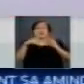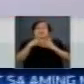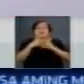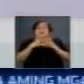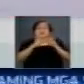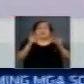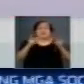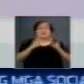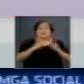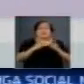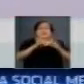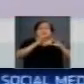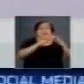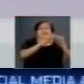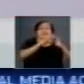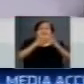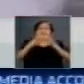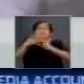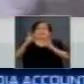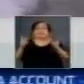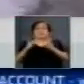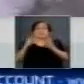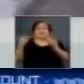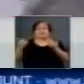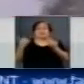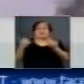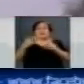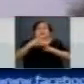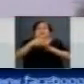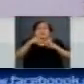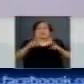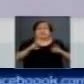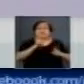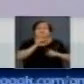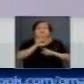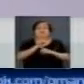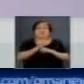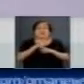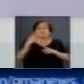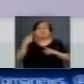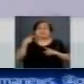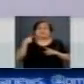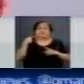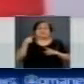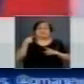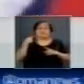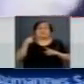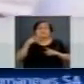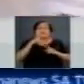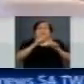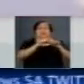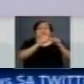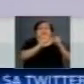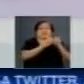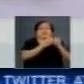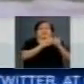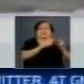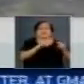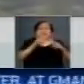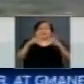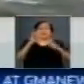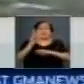mga presinto, yung mga clustered precincts ay nasa loob ngayon ng mga silid-aralan. In fact, itong isang mga makeshift na classrooms